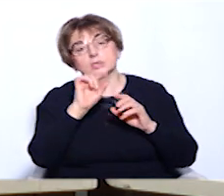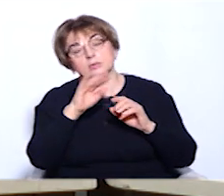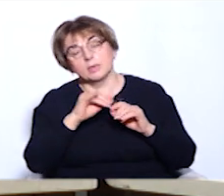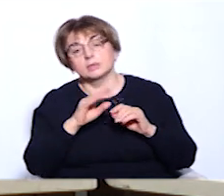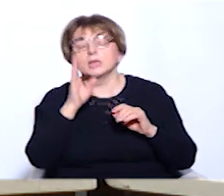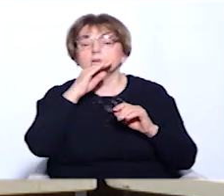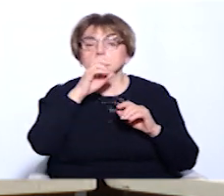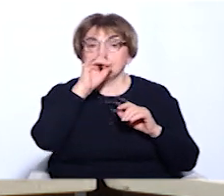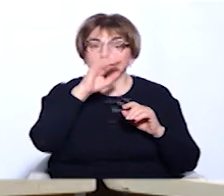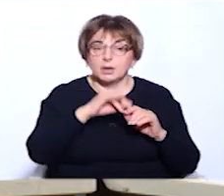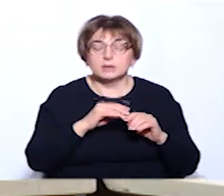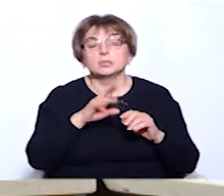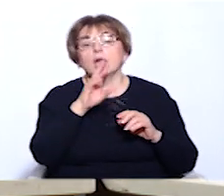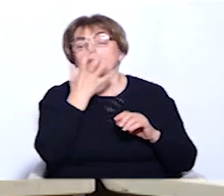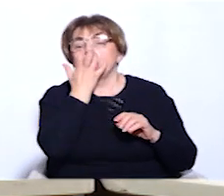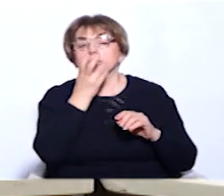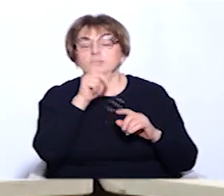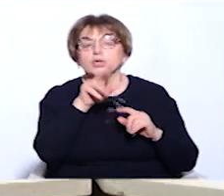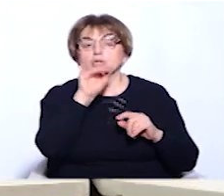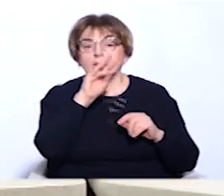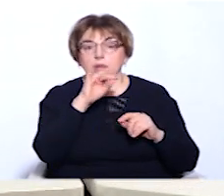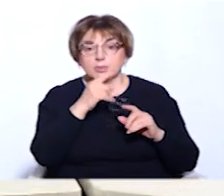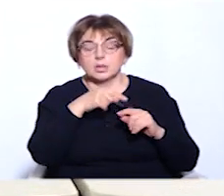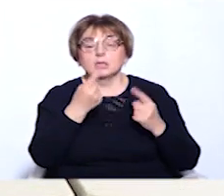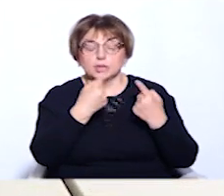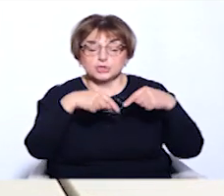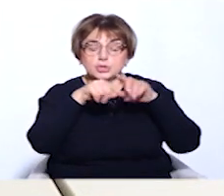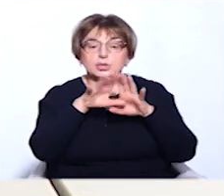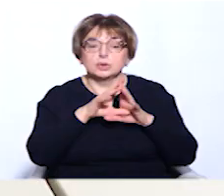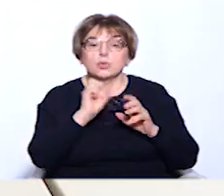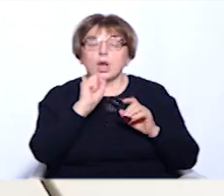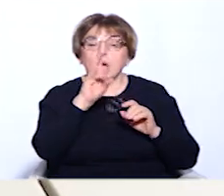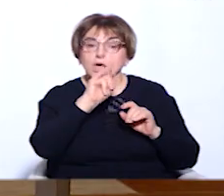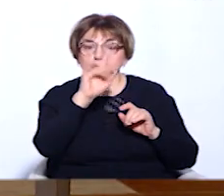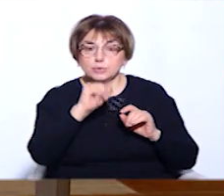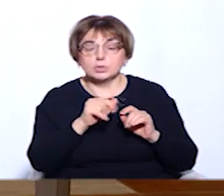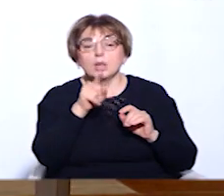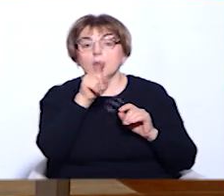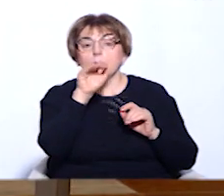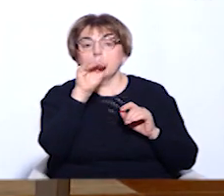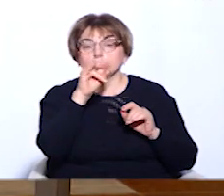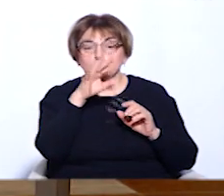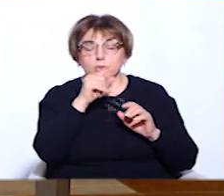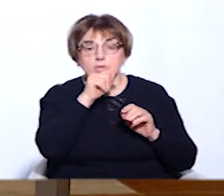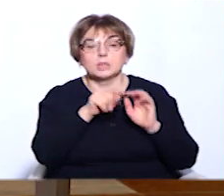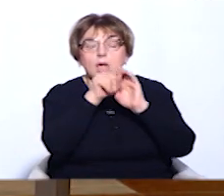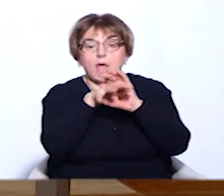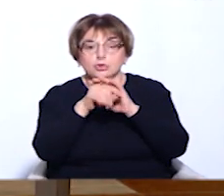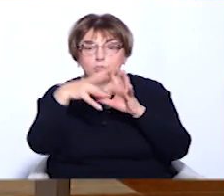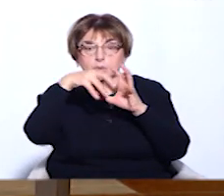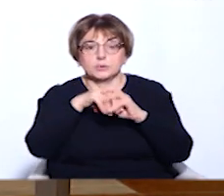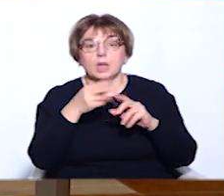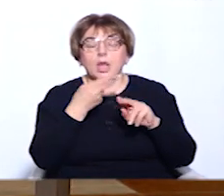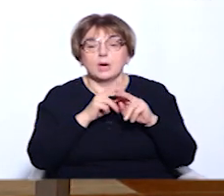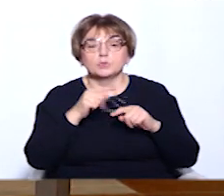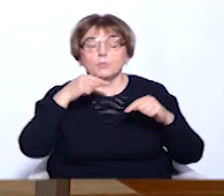და ჟანგბადისგან. ასევე ზოგჯერ შეიცავდა აზოტისა და ფოსფორის ატომებს. სწორედ ამიტომაც